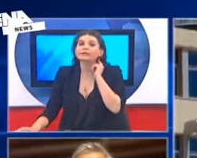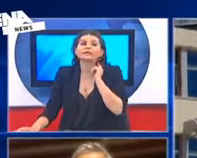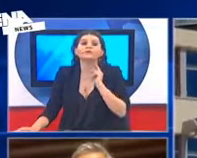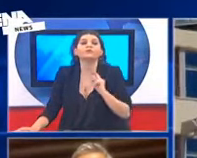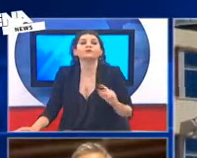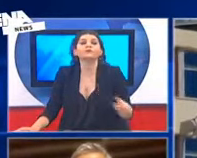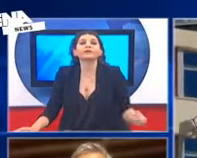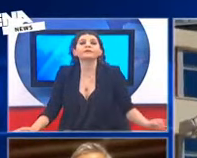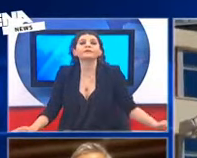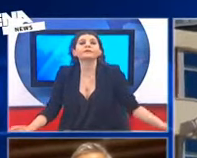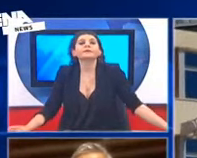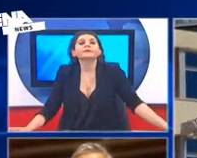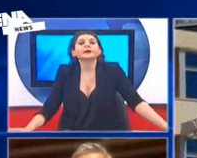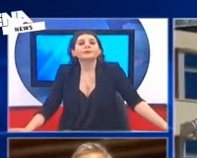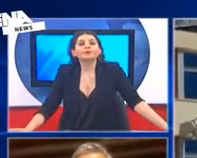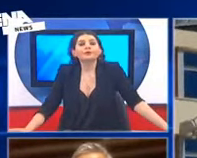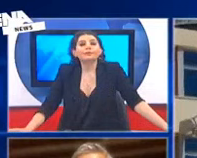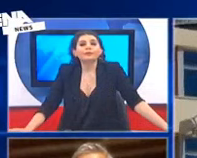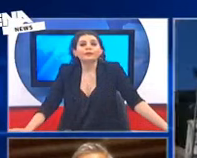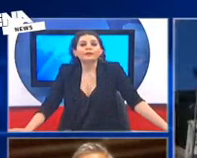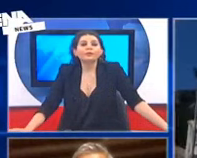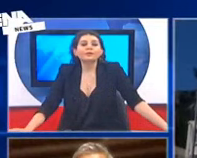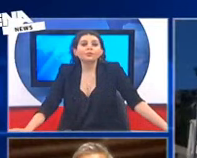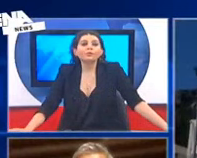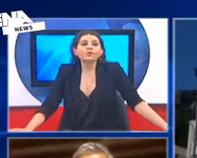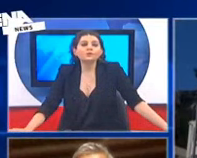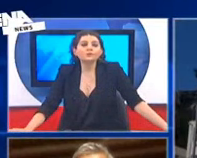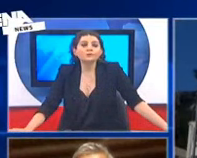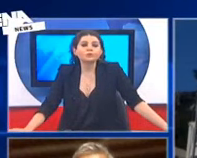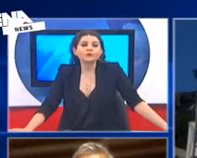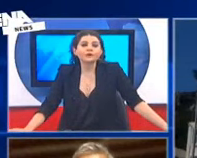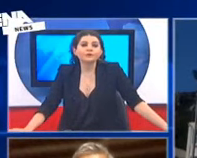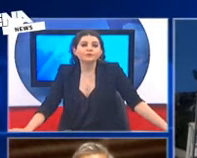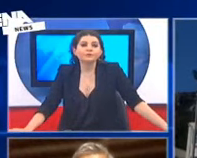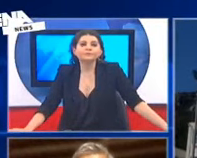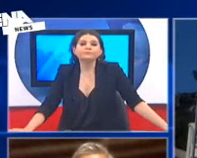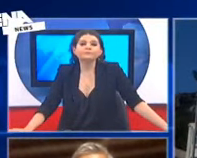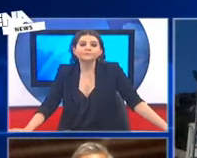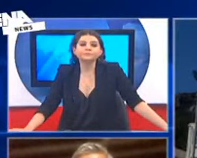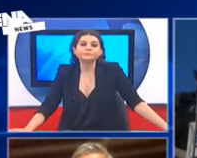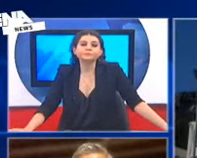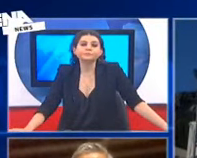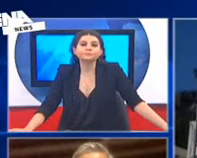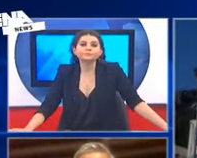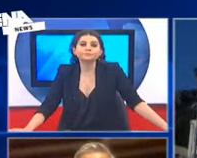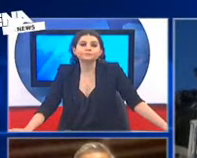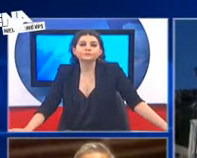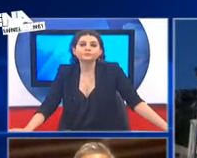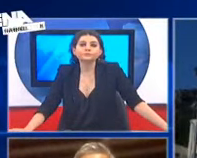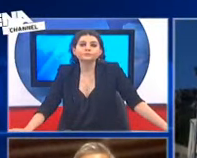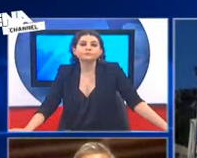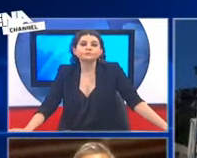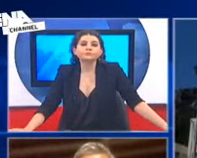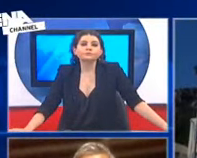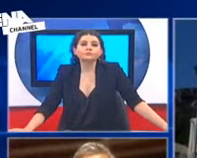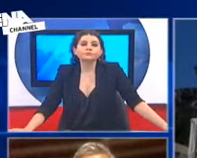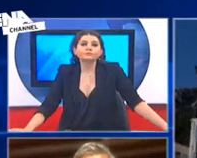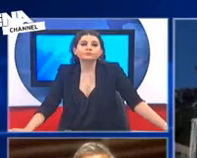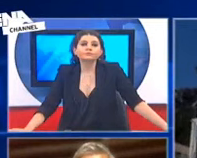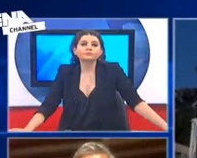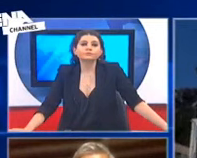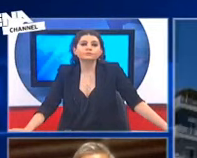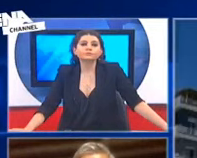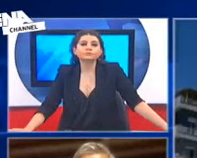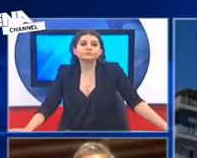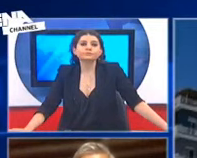περιμένετε, κύριε Ευρωβουλευτά, από εκεί και πέρα, δηλαδή το επόμενο βήμα σας ποιο θα είναι μετά? Κοιτάξτε, περιμένουμε την απάντηση της Κομισιόν,